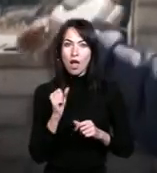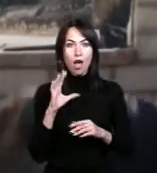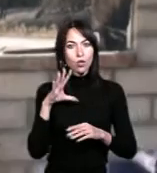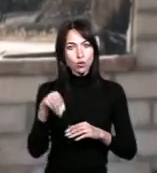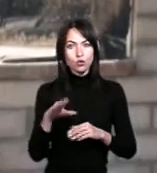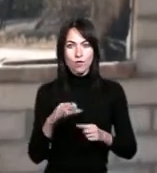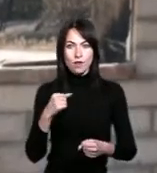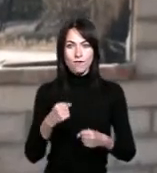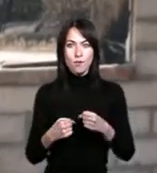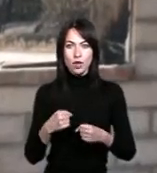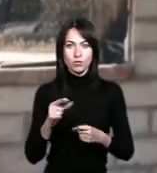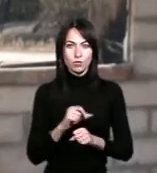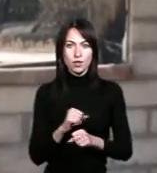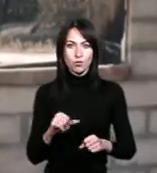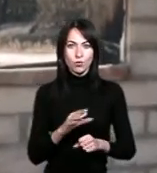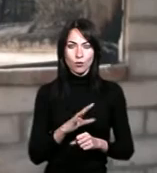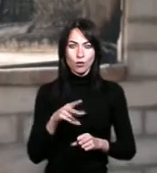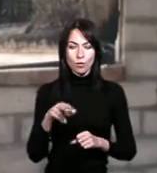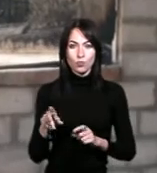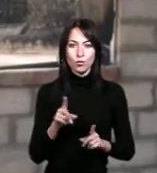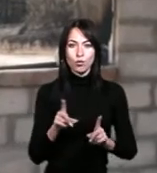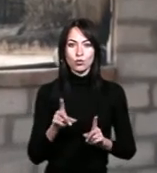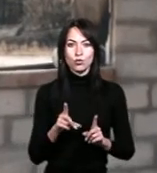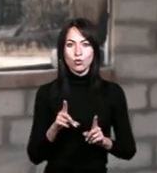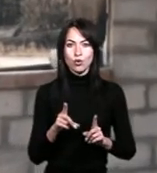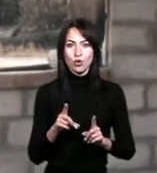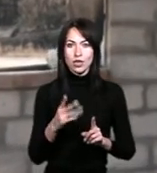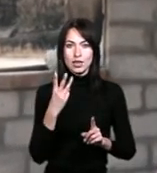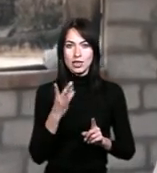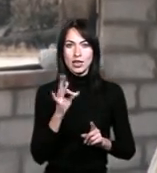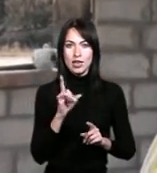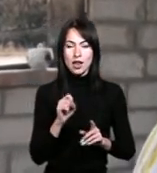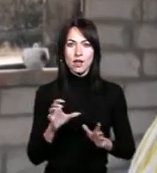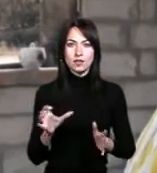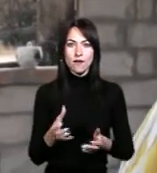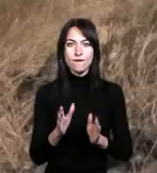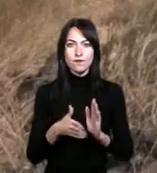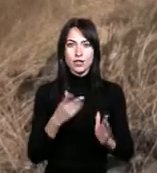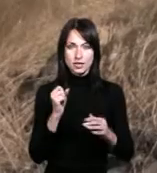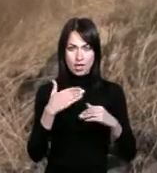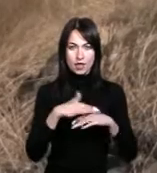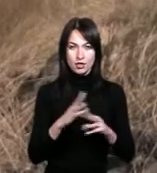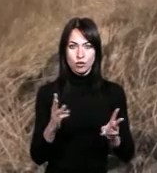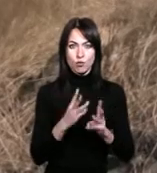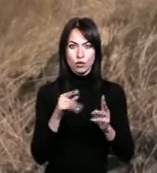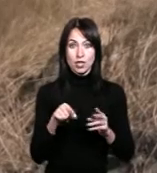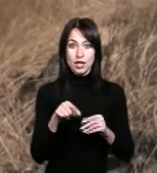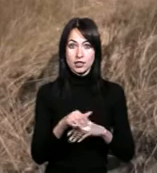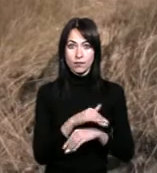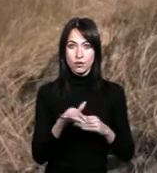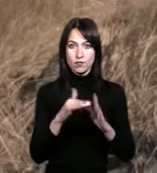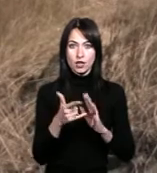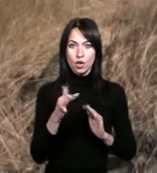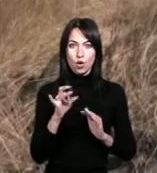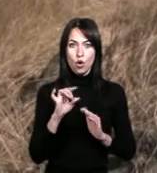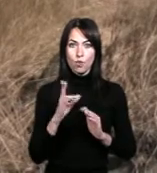в машині. Ще нельзя було бросати, тому що ми три рази визивали за ніч пожарку. На цій вулиці у селі Горобіївка